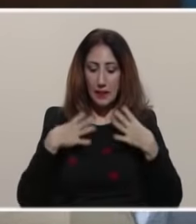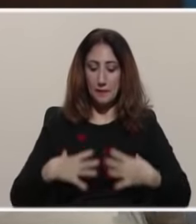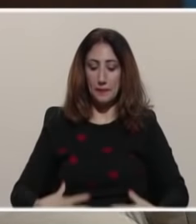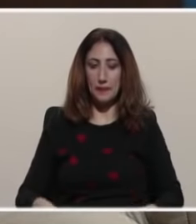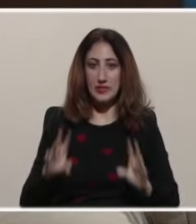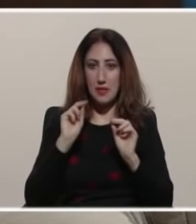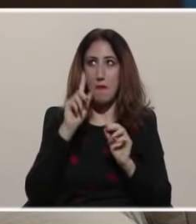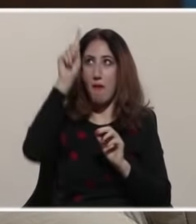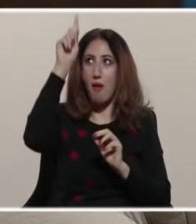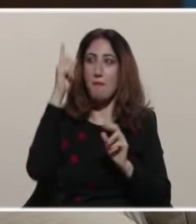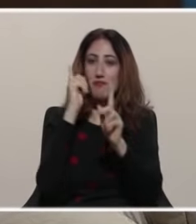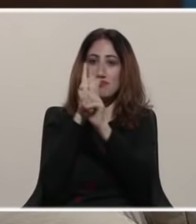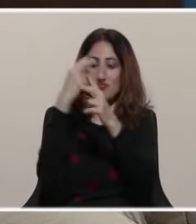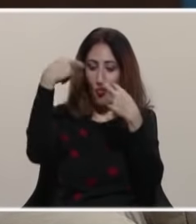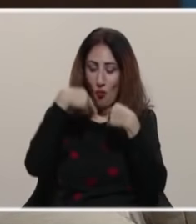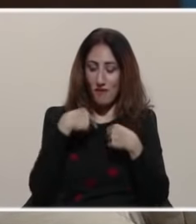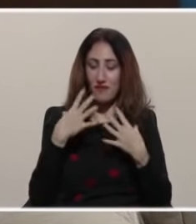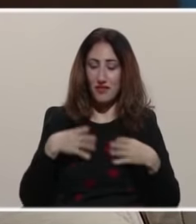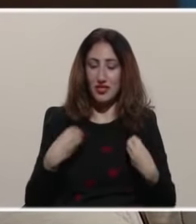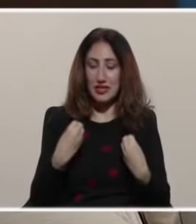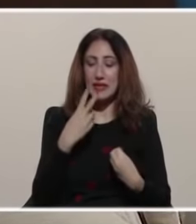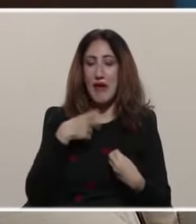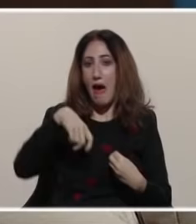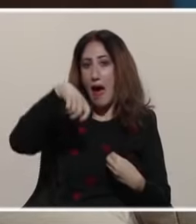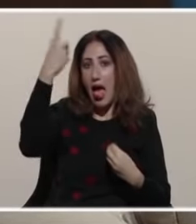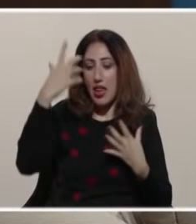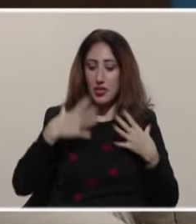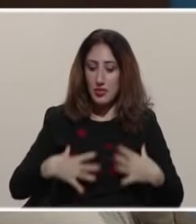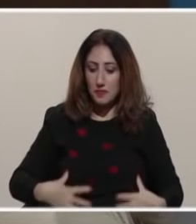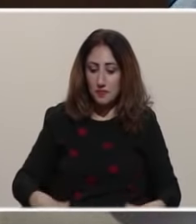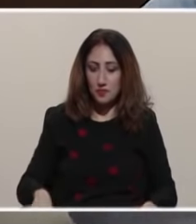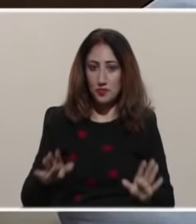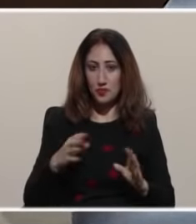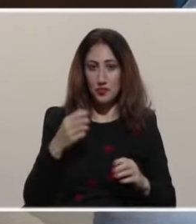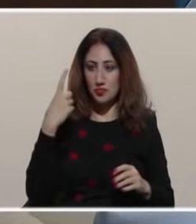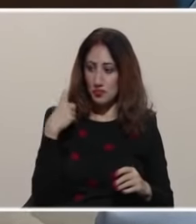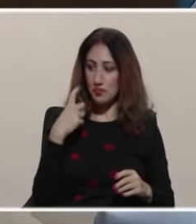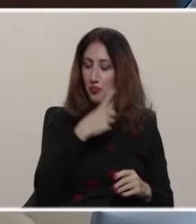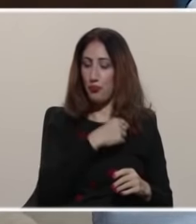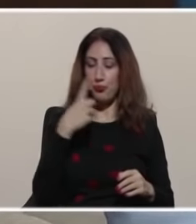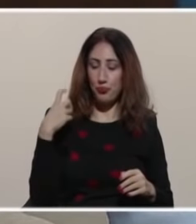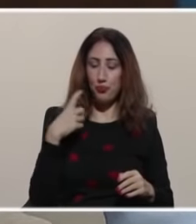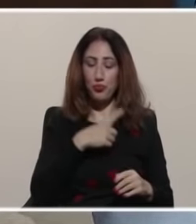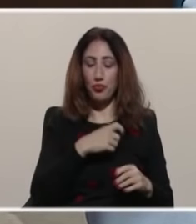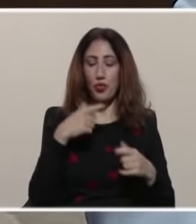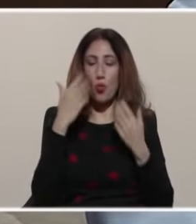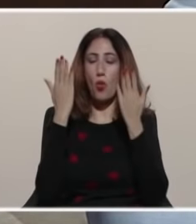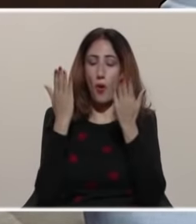يجي قايم بالليل مغتسل ولابس اغلى ثوب ومتطيب ومتعطر، ويقول